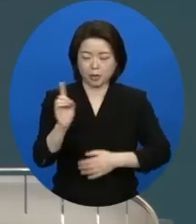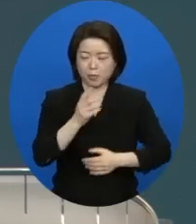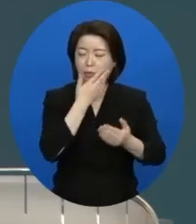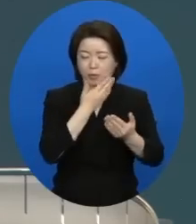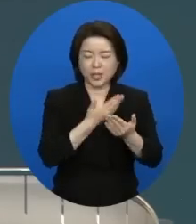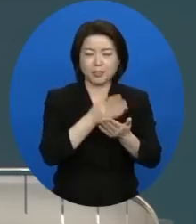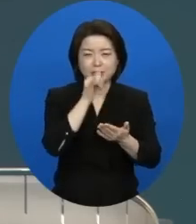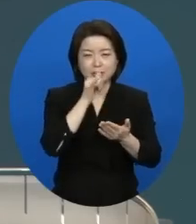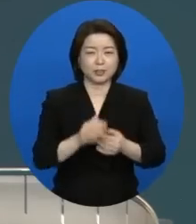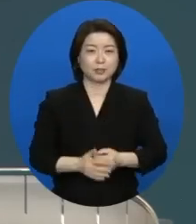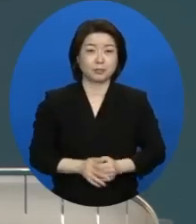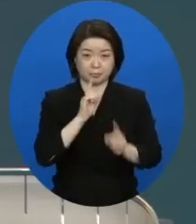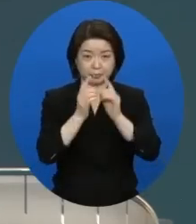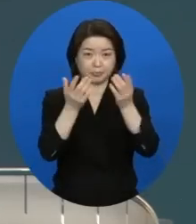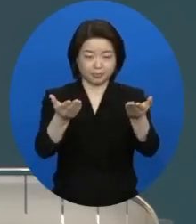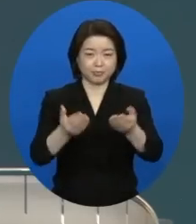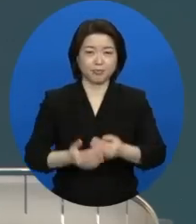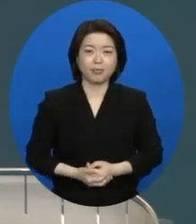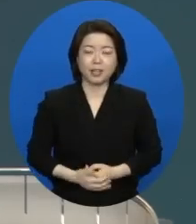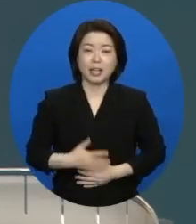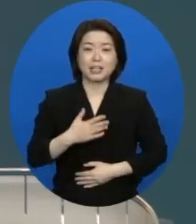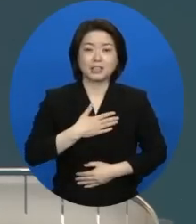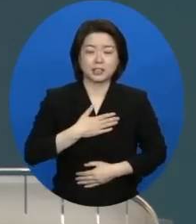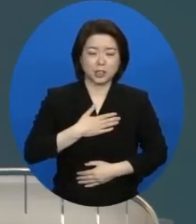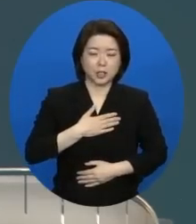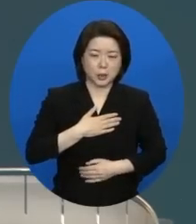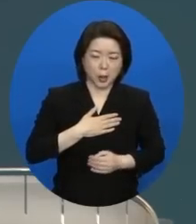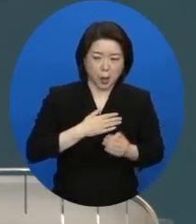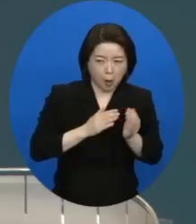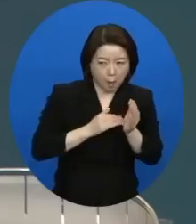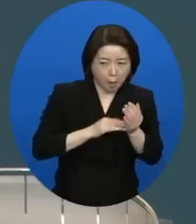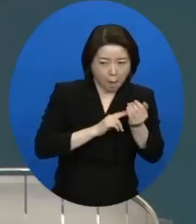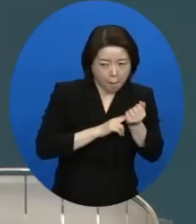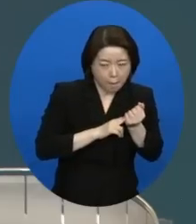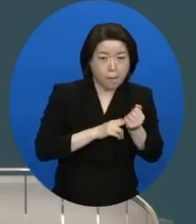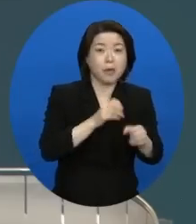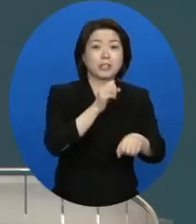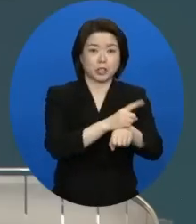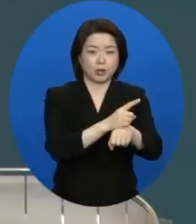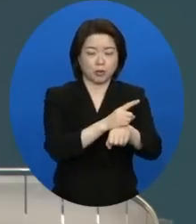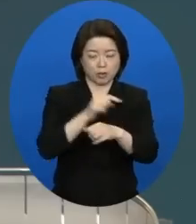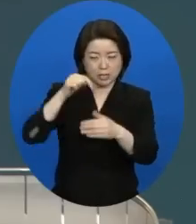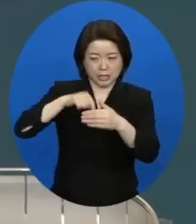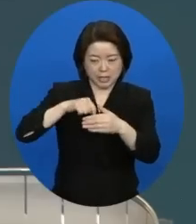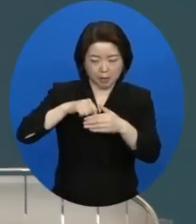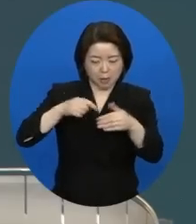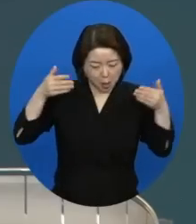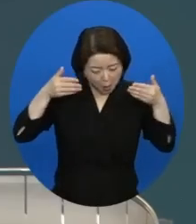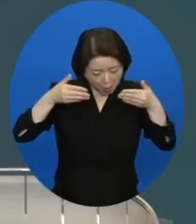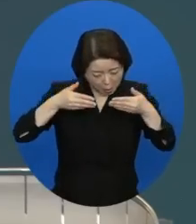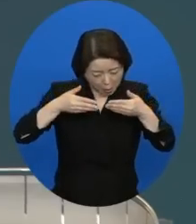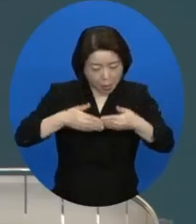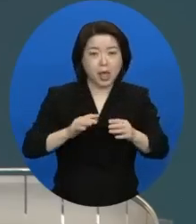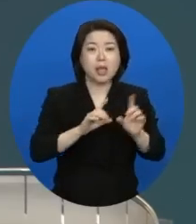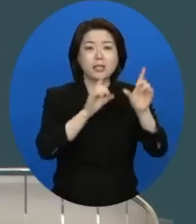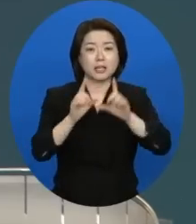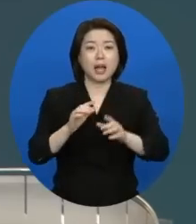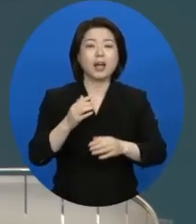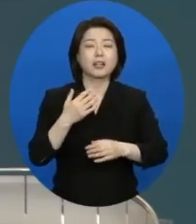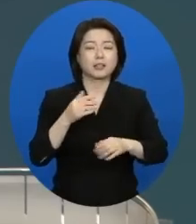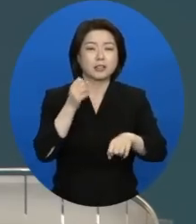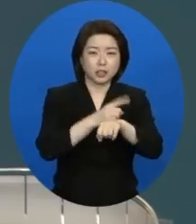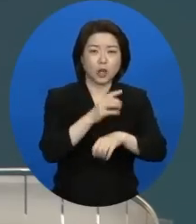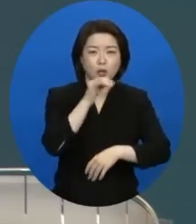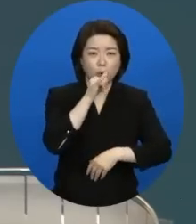귀했습니다. 저는 은둔형 성격입니다. 내면 지향적인 사람이고 제